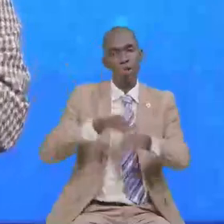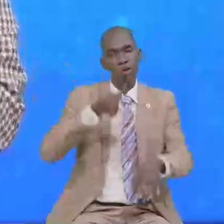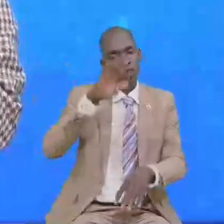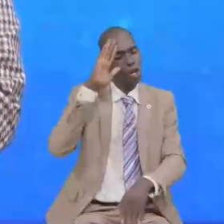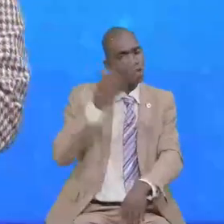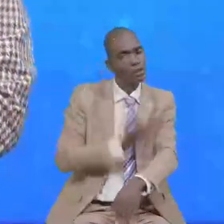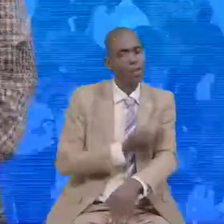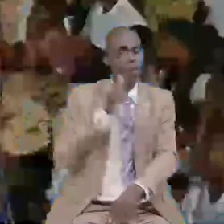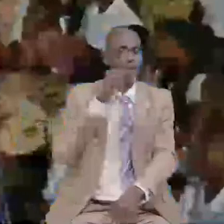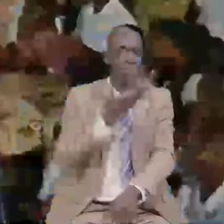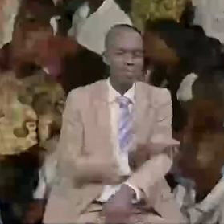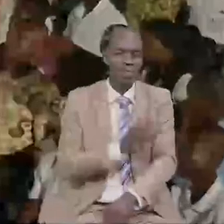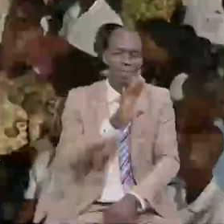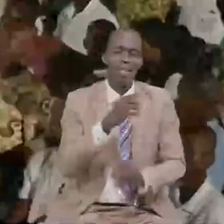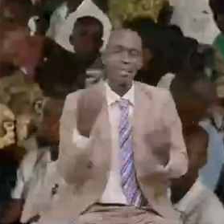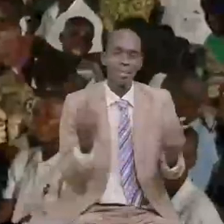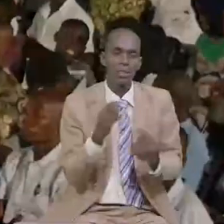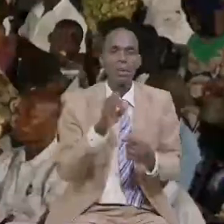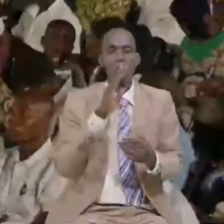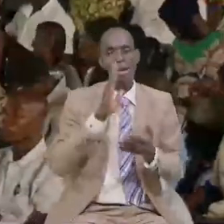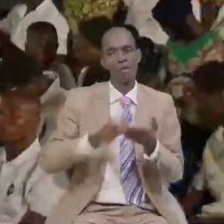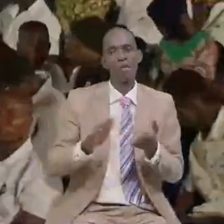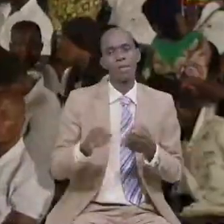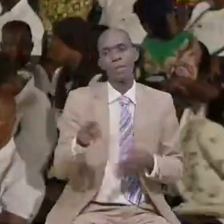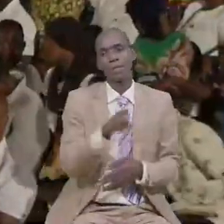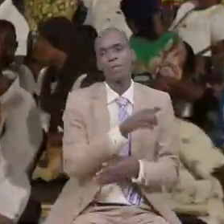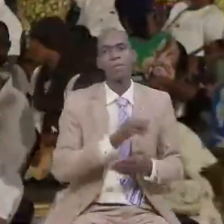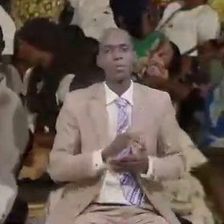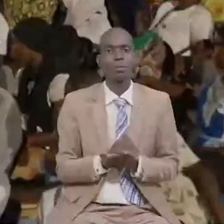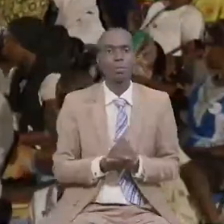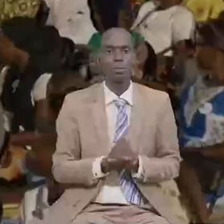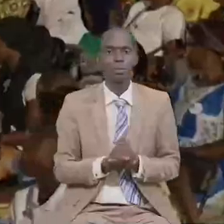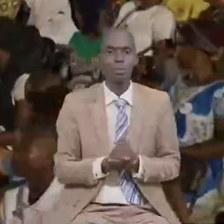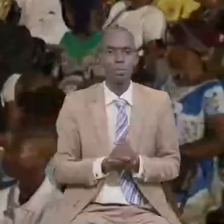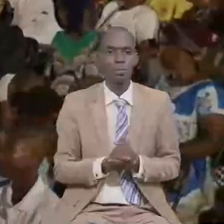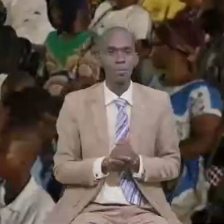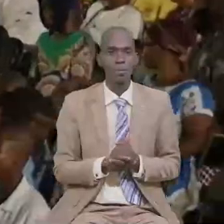mon enfant, ma fille, mon fils, tes péchés sont pardonnés.